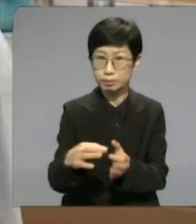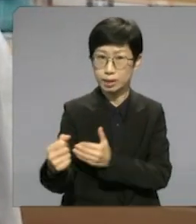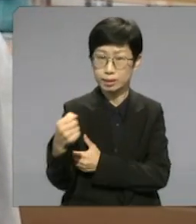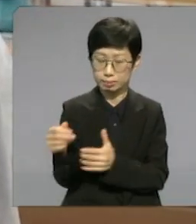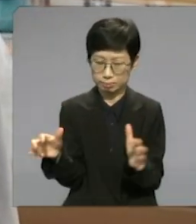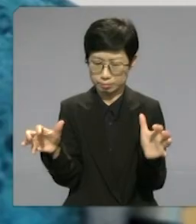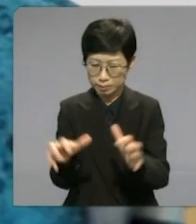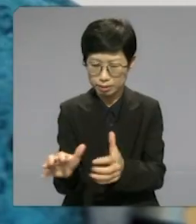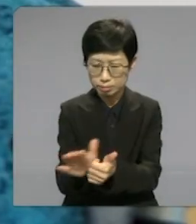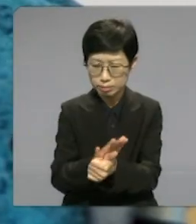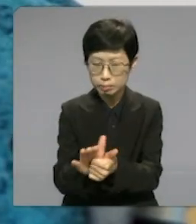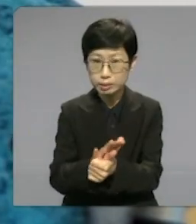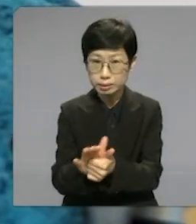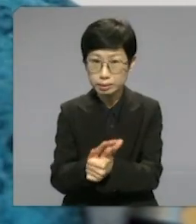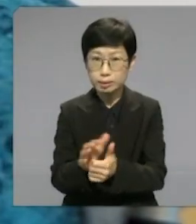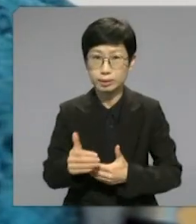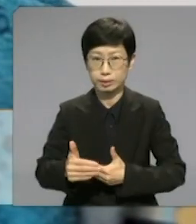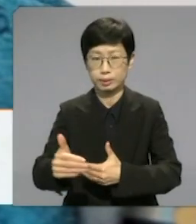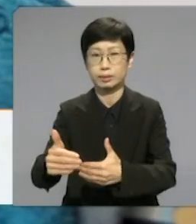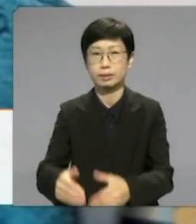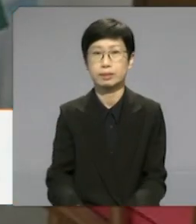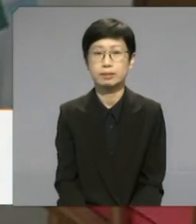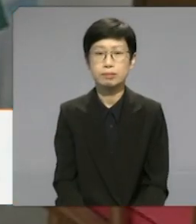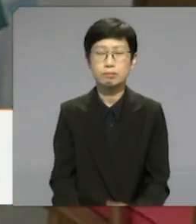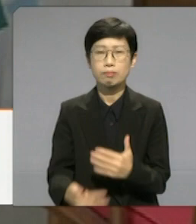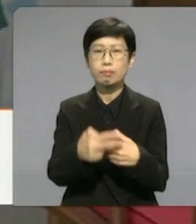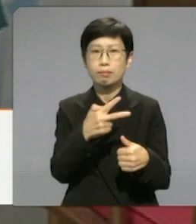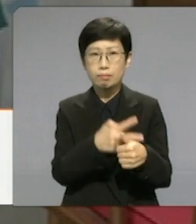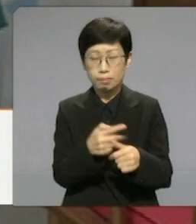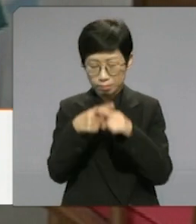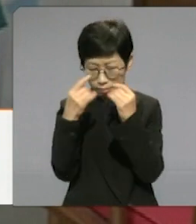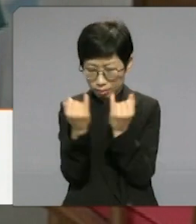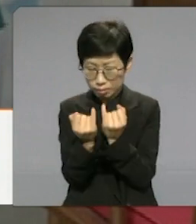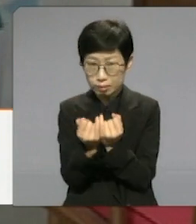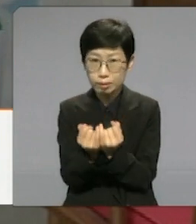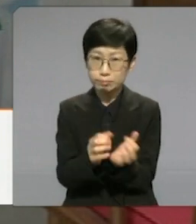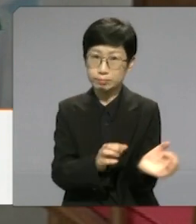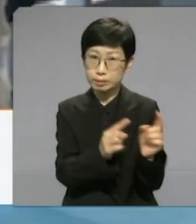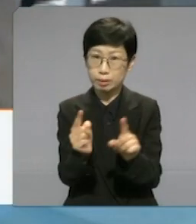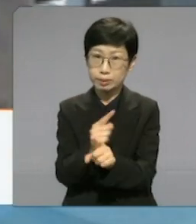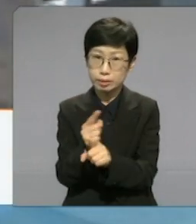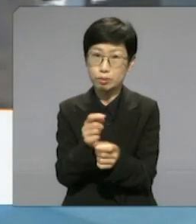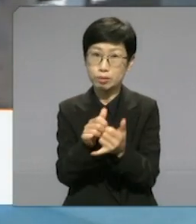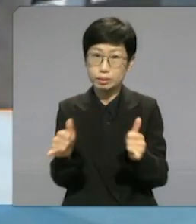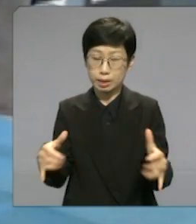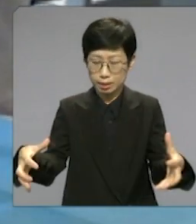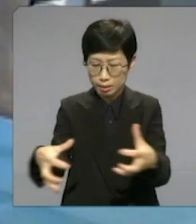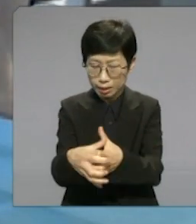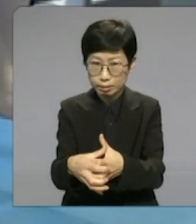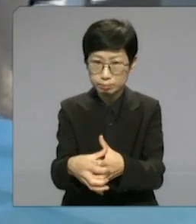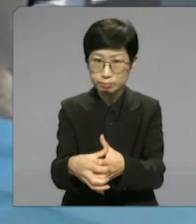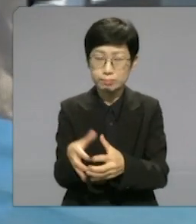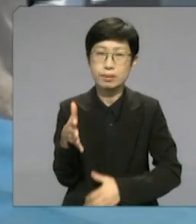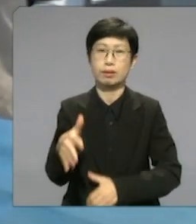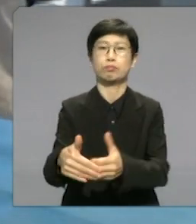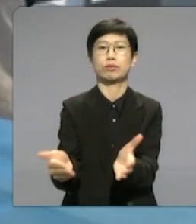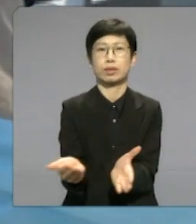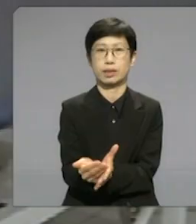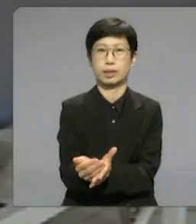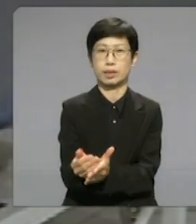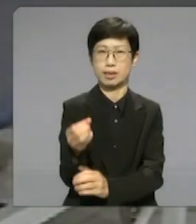서비스를 구축하고 있습니다. 의사와 간호사, 재활치료사로 구성된 전문가팀이 개인의 건강 정보를